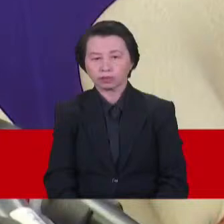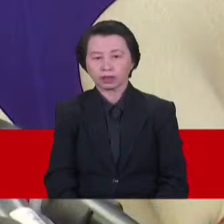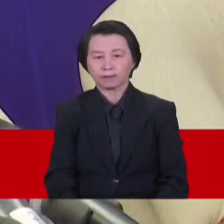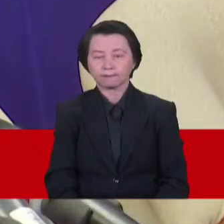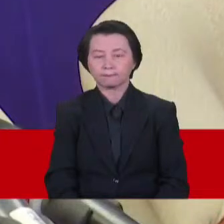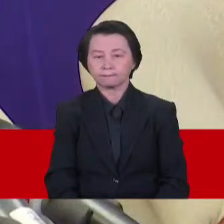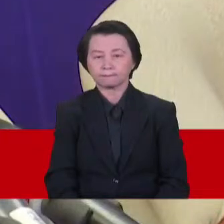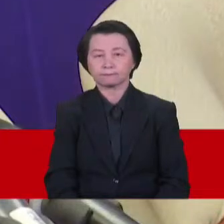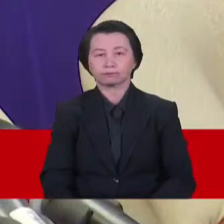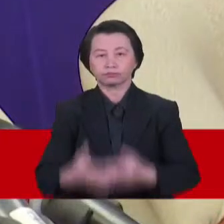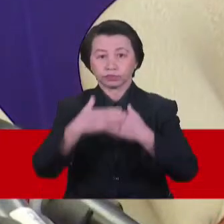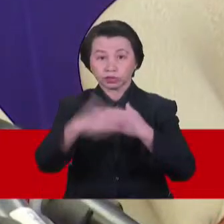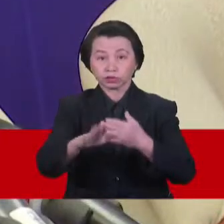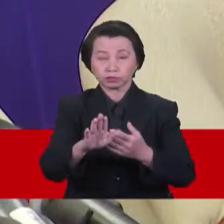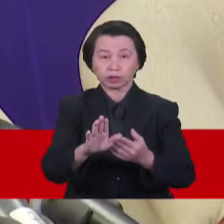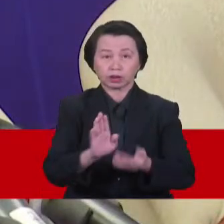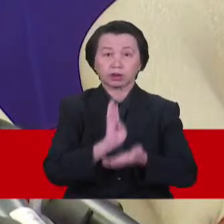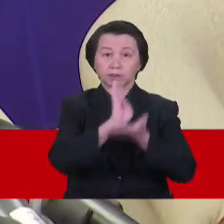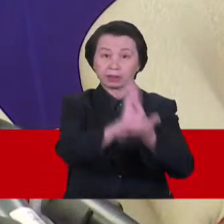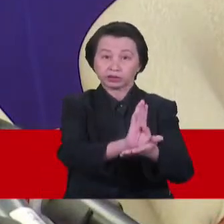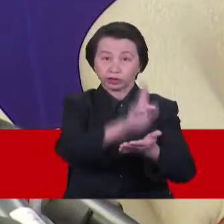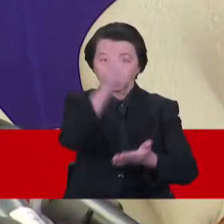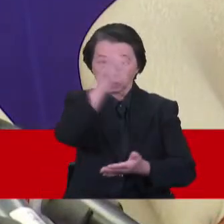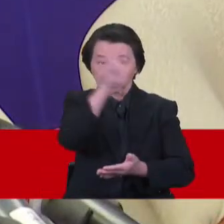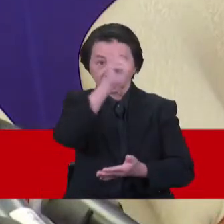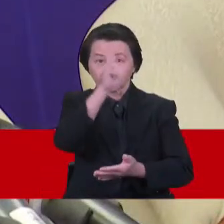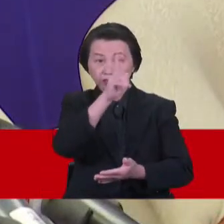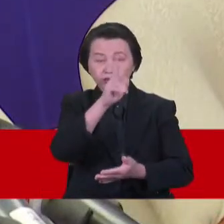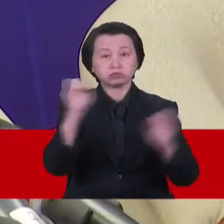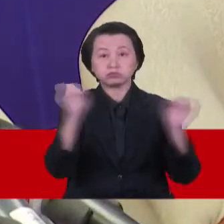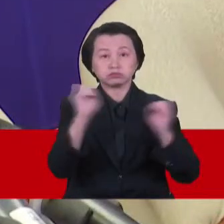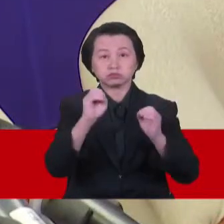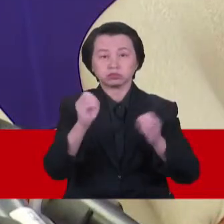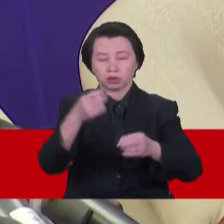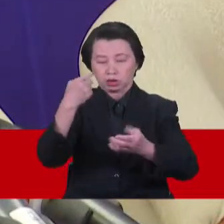Dikatakan selepas subsidi harga apa, harga siling ayam, telur ayam